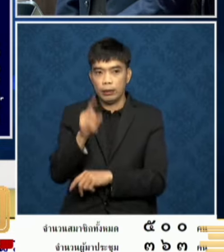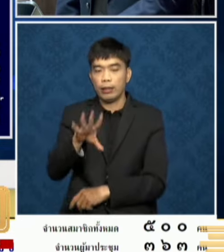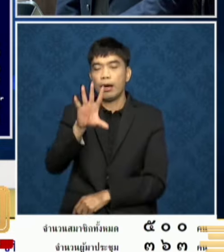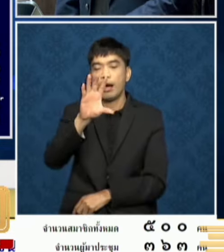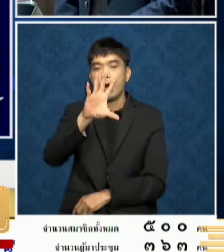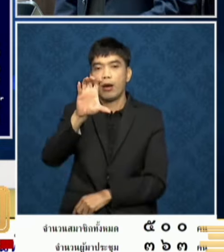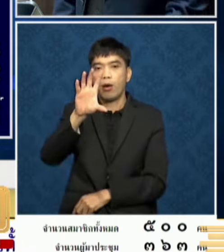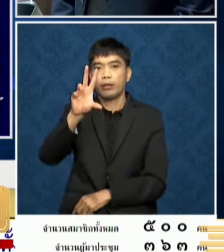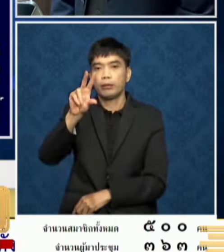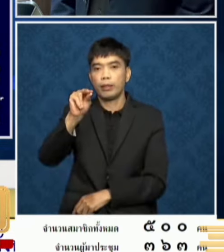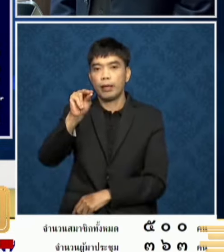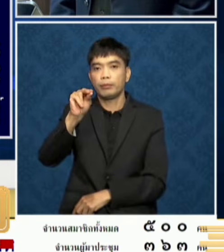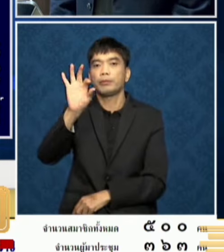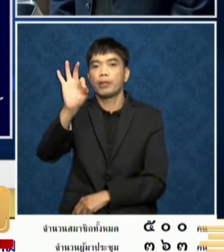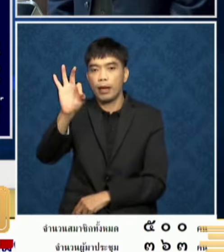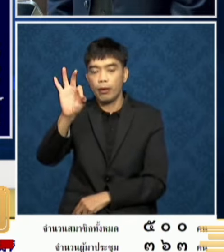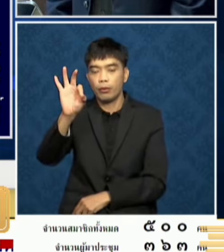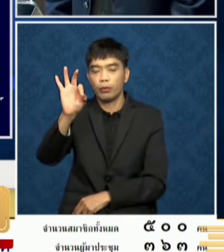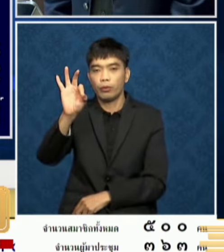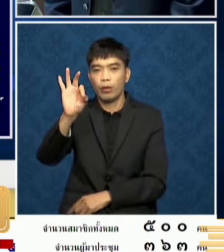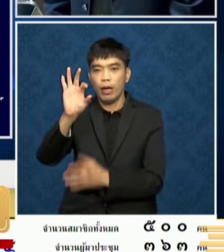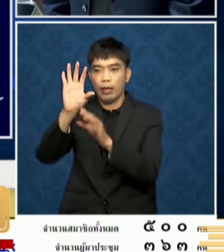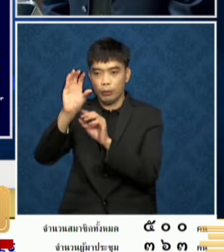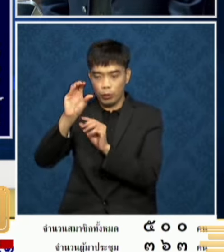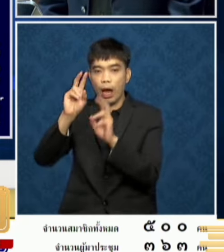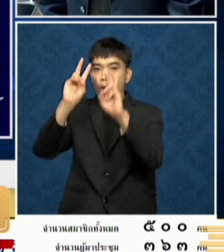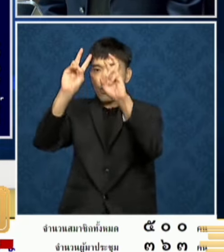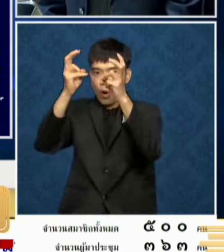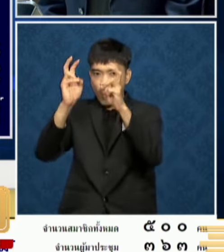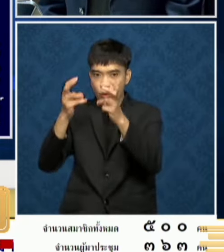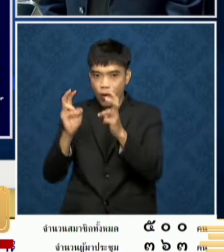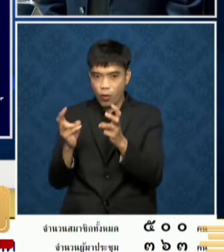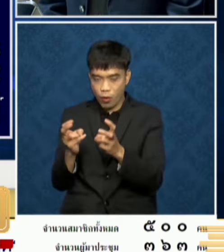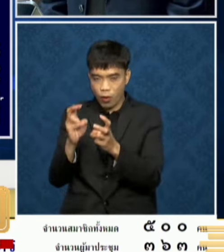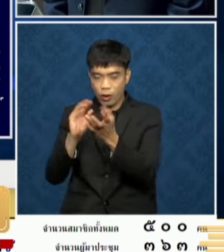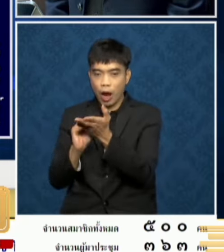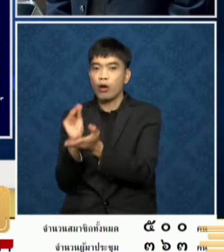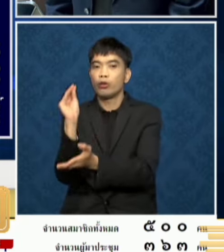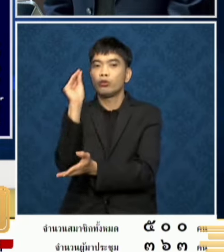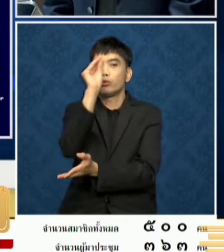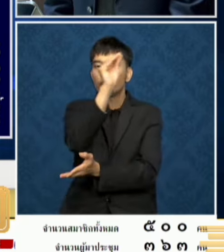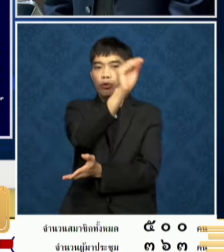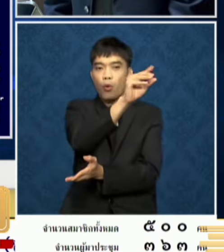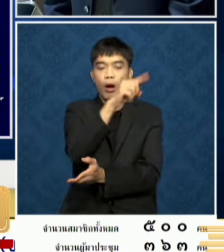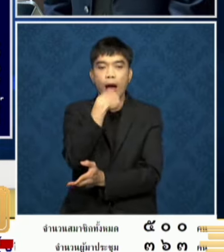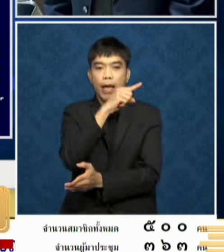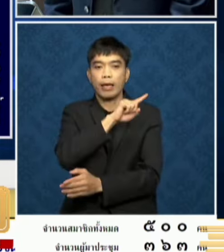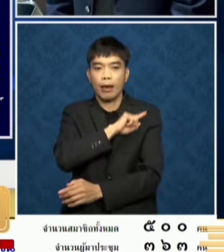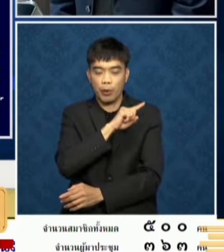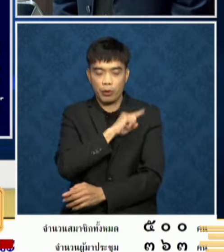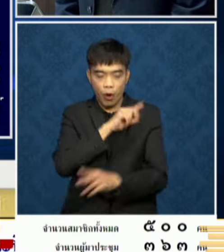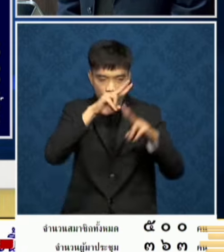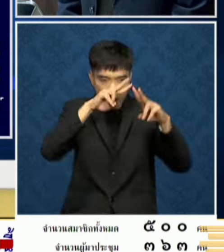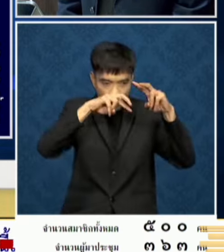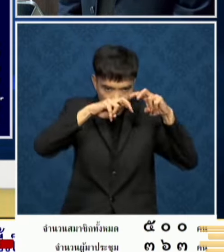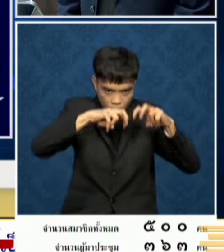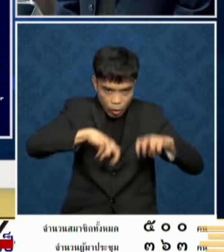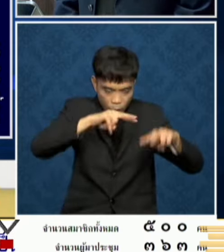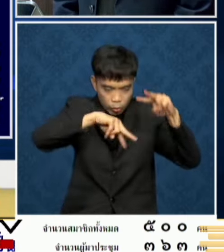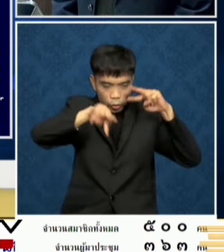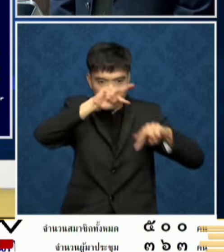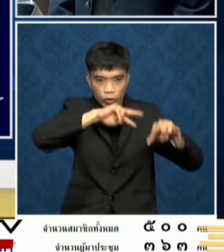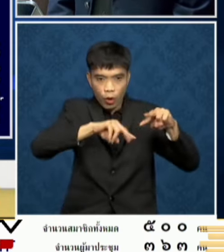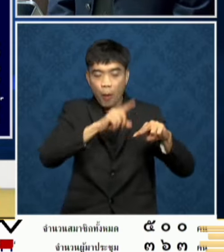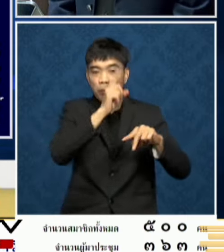นั้นทั้ง539เรื่องก็จะถูกส่งไปที่หน่วยงานราชการต่างๆที่เกี่ยวข้องเพื่อทำการตรวจสอบข้อเท็จจริงตามที่ศูนย์เคยชี้แจงไว้ว่